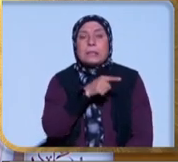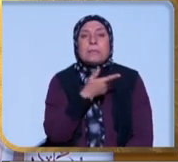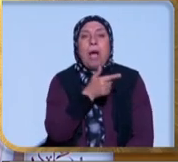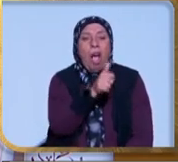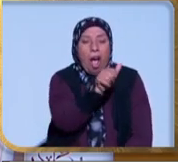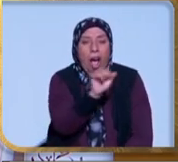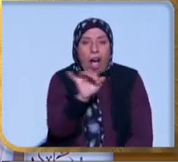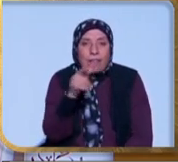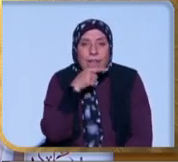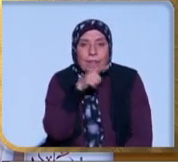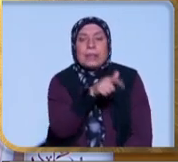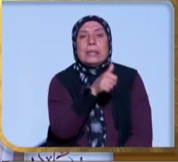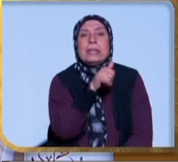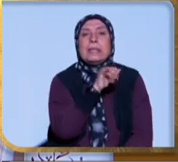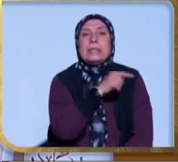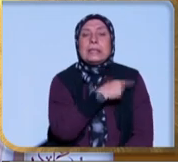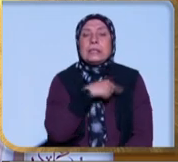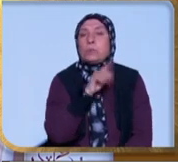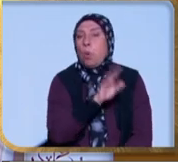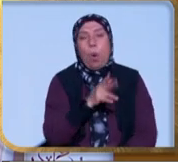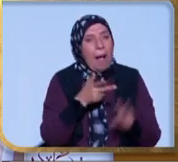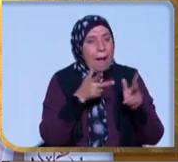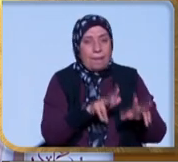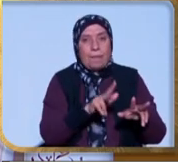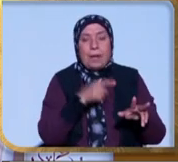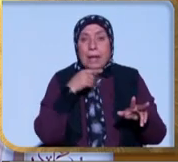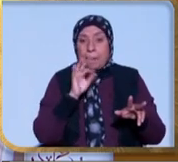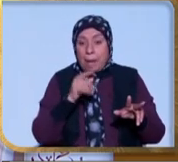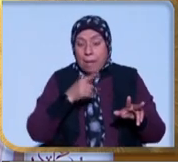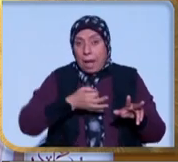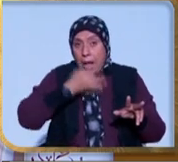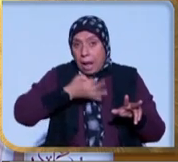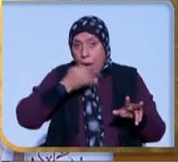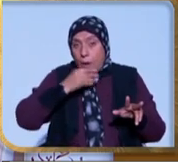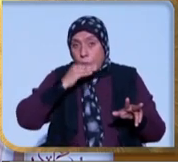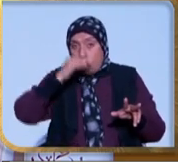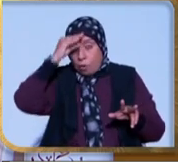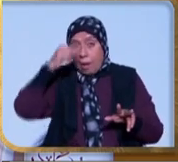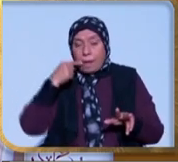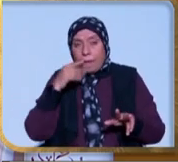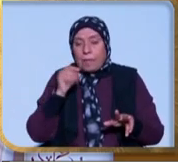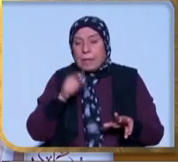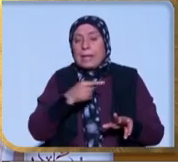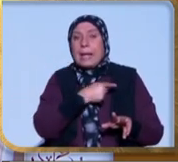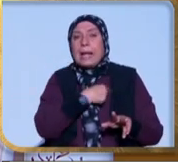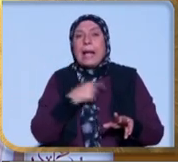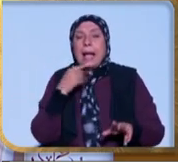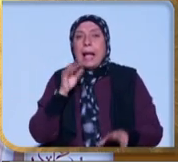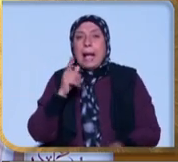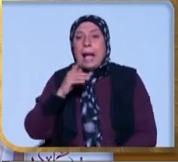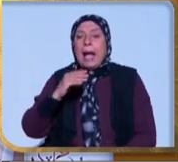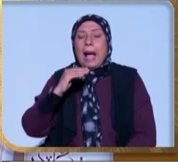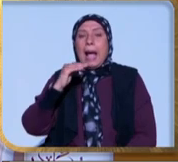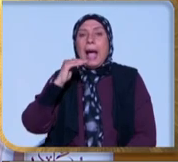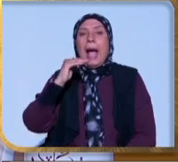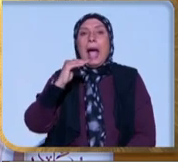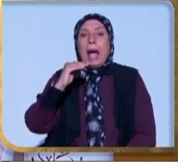إحنا بننطق أو بنقرأ القرآن بأصوات الحروف، آ ما بقولش همزة بقول آ، لو